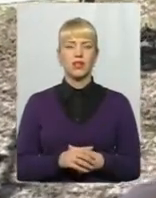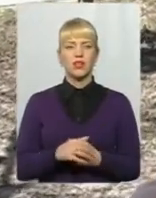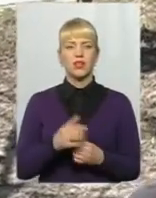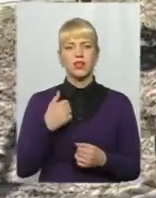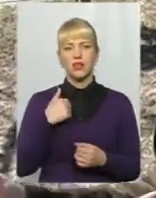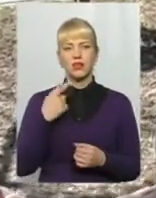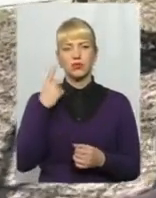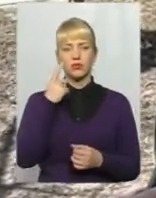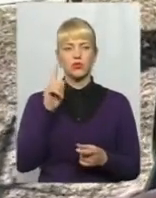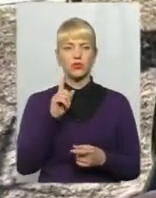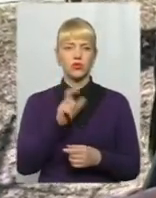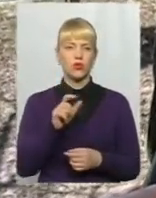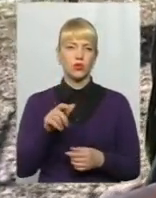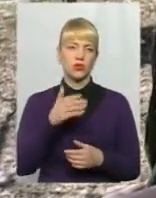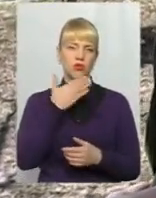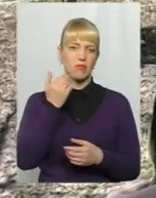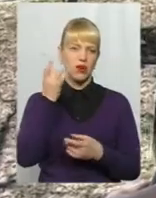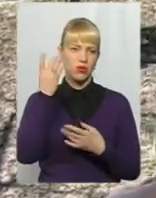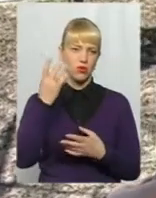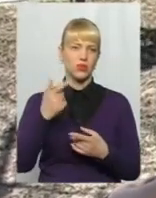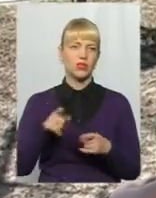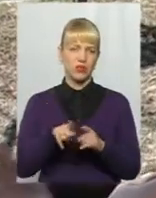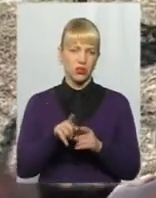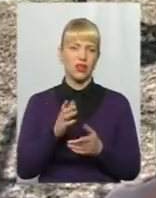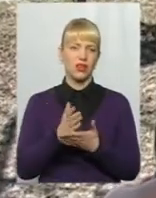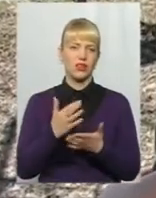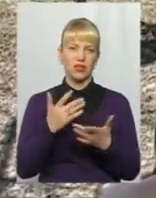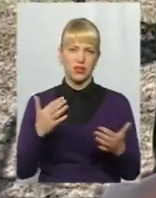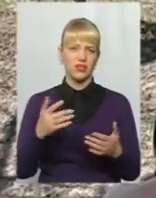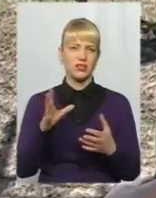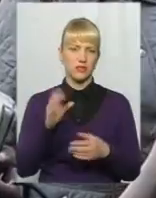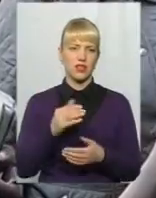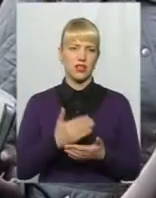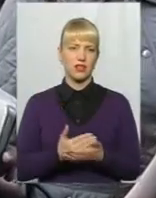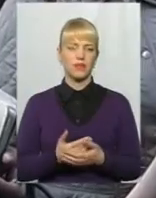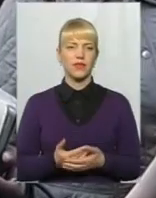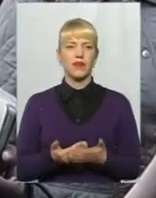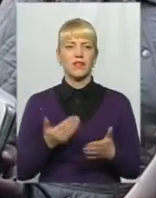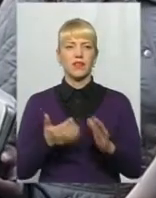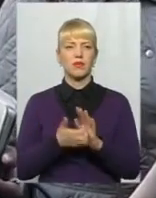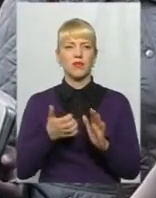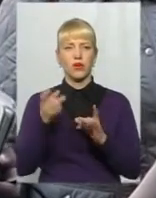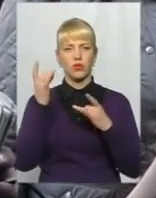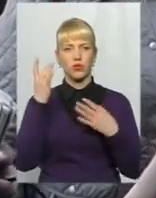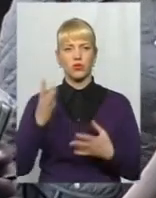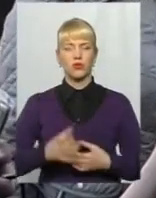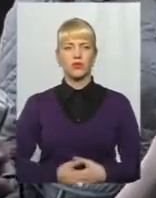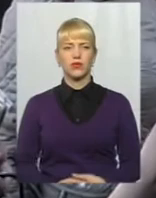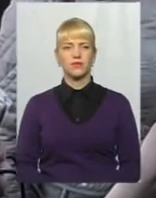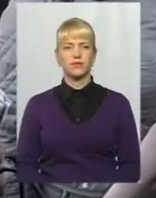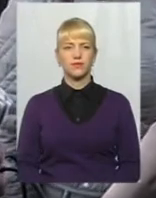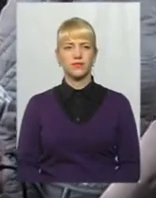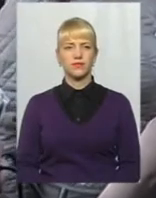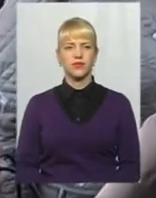я знаю. А може, і люди не культурні. В нас теж таке є. У нас і люди не культурні. Від браку культури, скоріше всього.